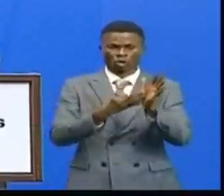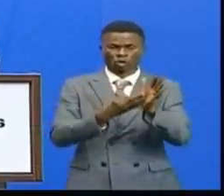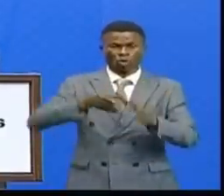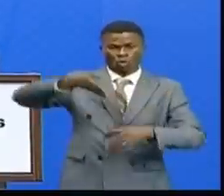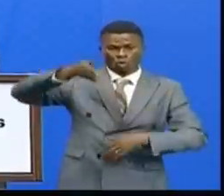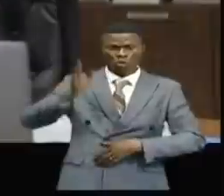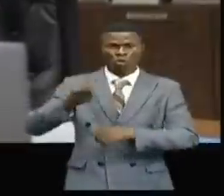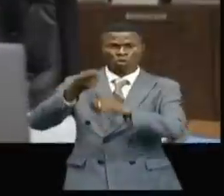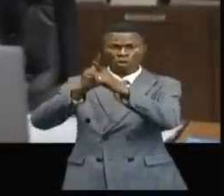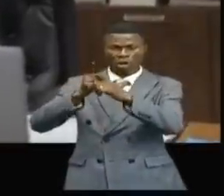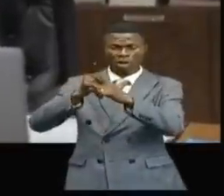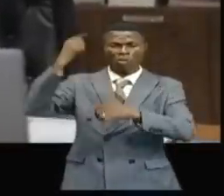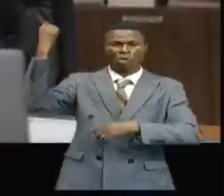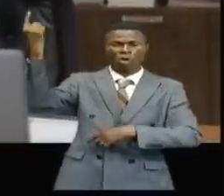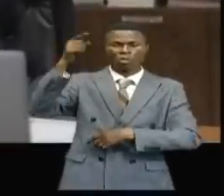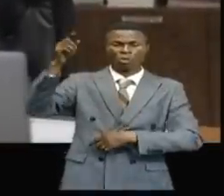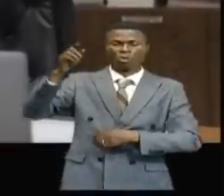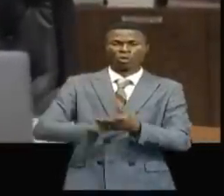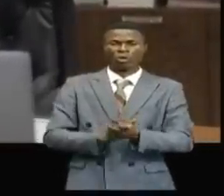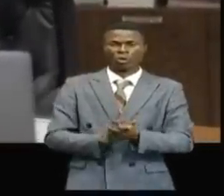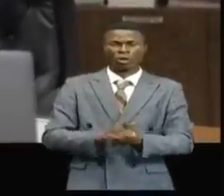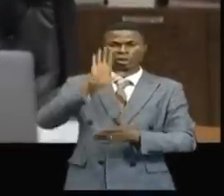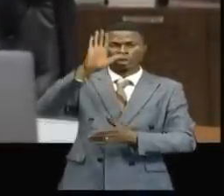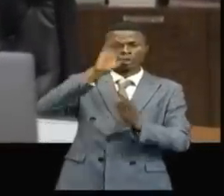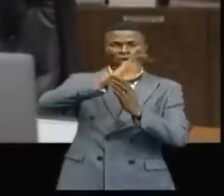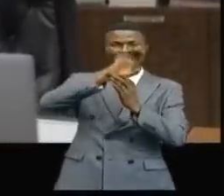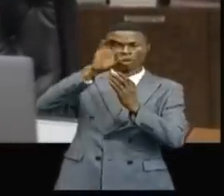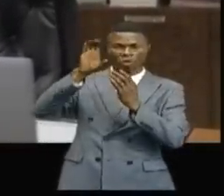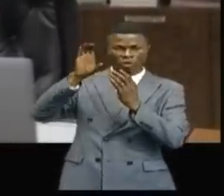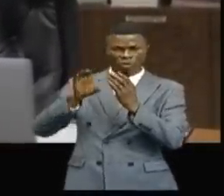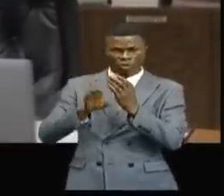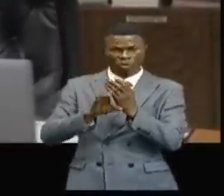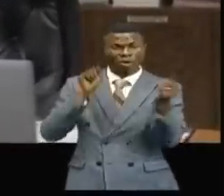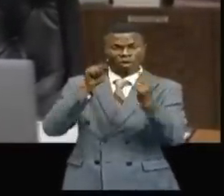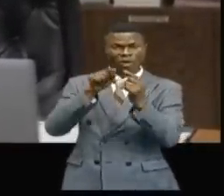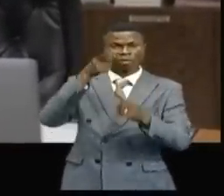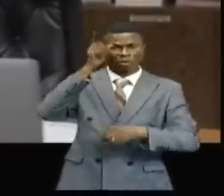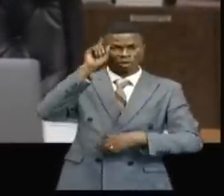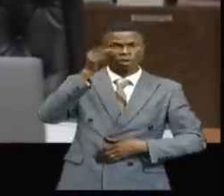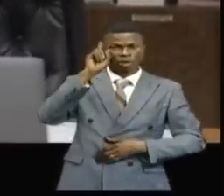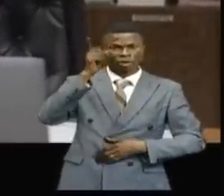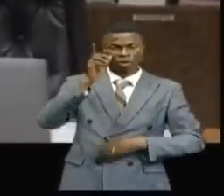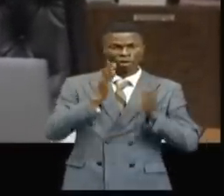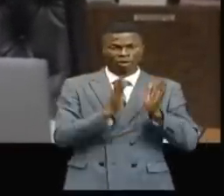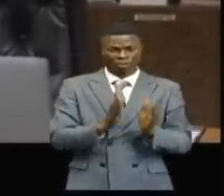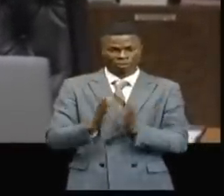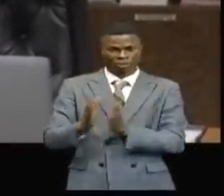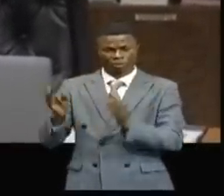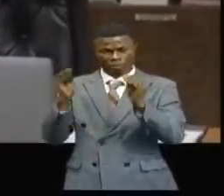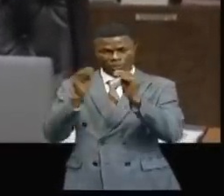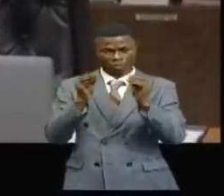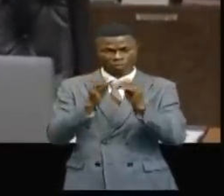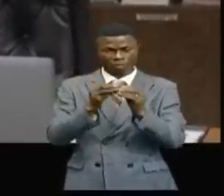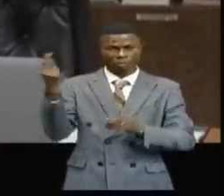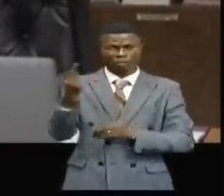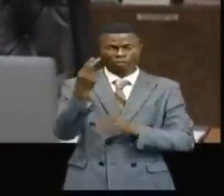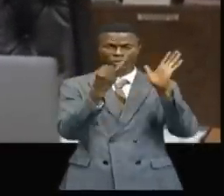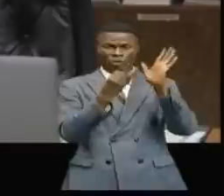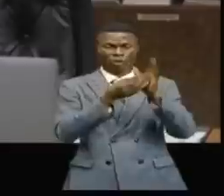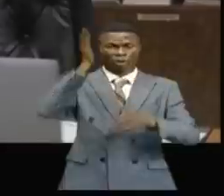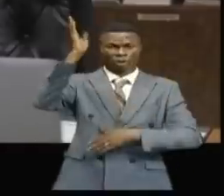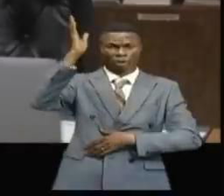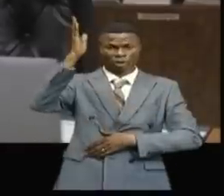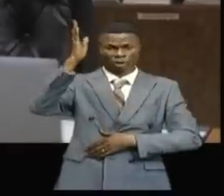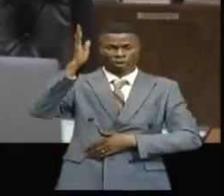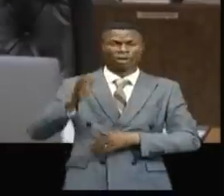venus de quatre coins du monde et de cinq continents, avait pour objectif de préparer la réunion de la 27e conférence